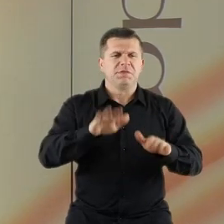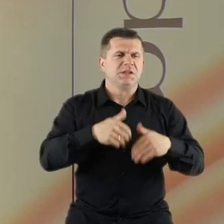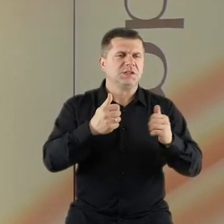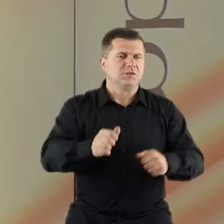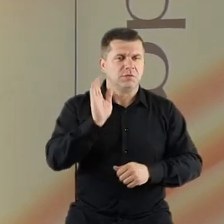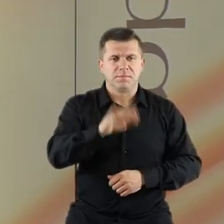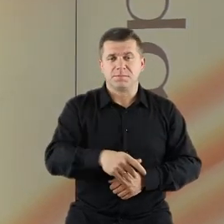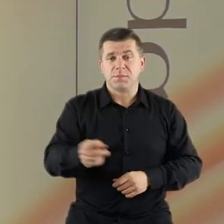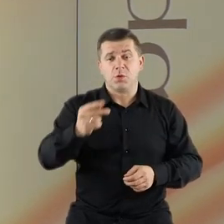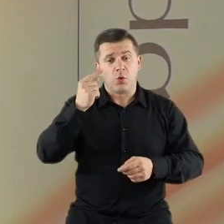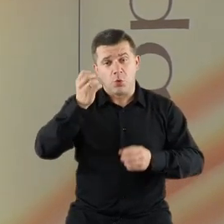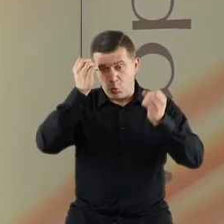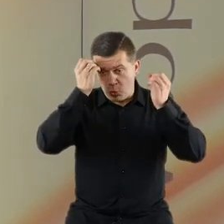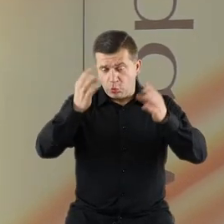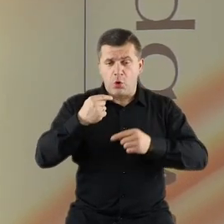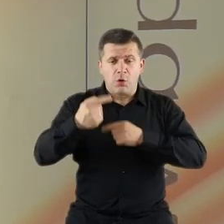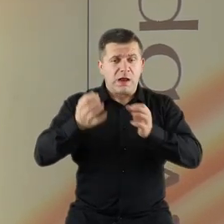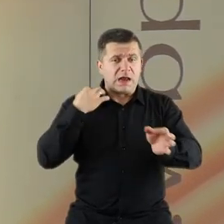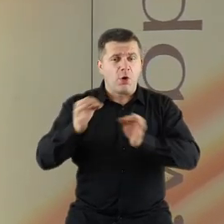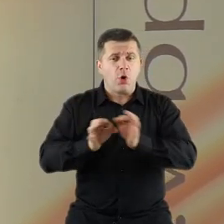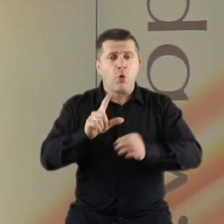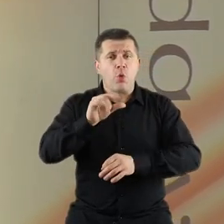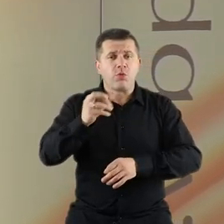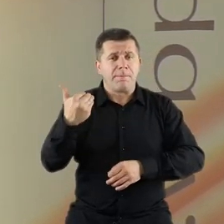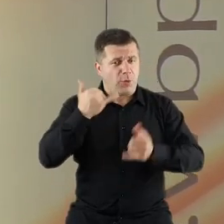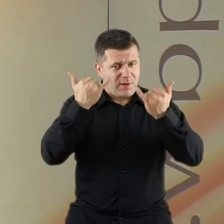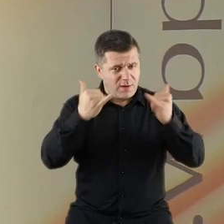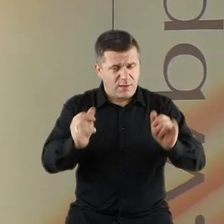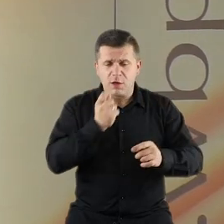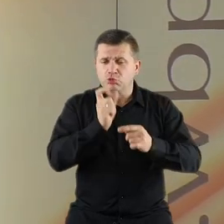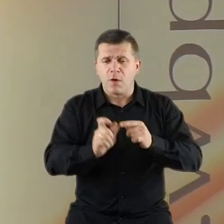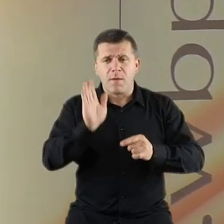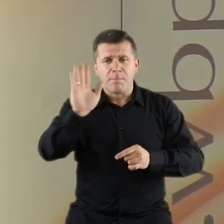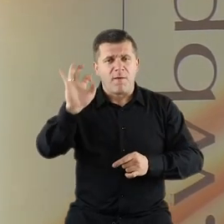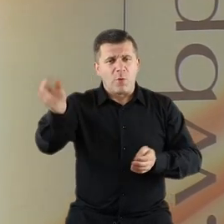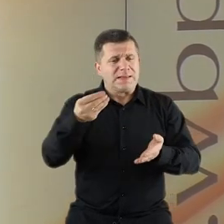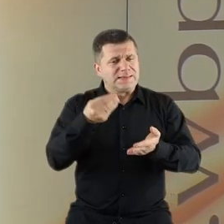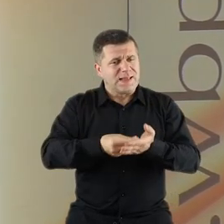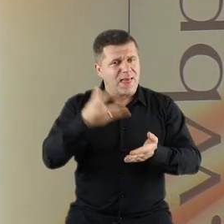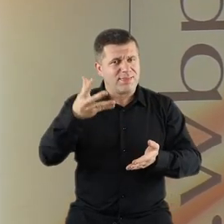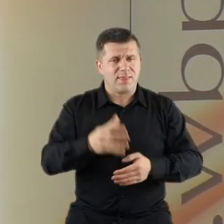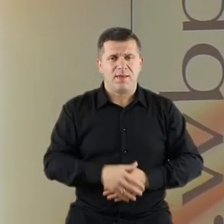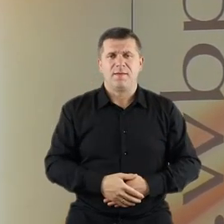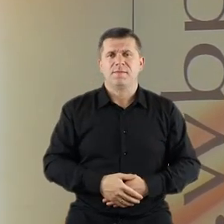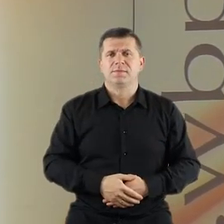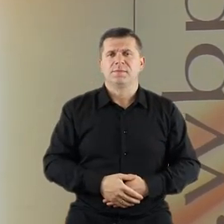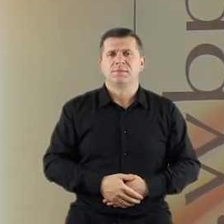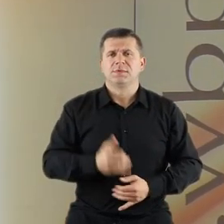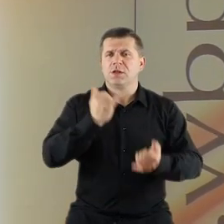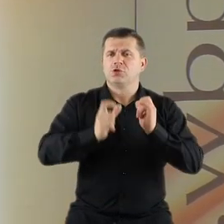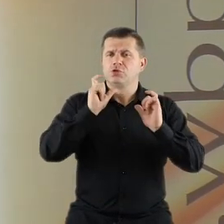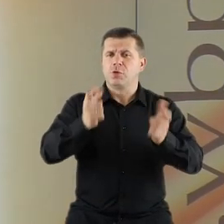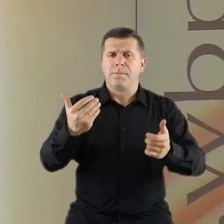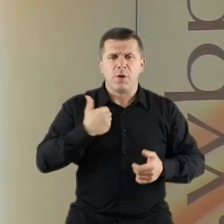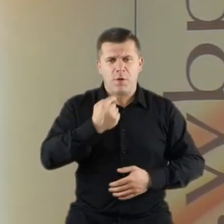wszystko kultura ludowa była inna zupełnie tam słowo Miało swoją cenę i w